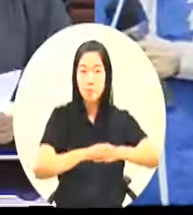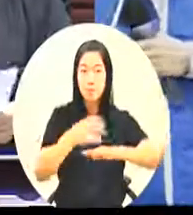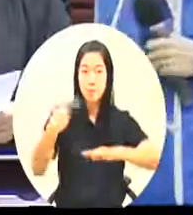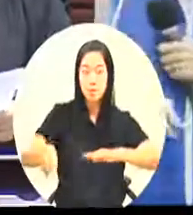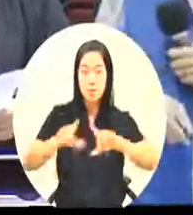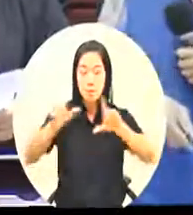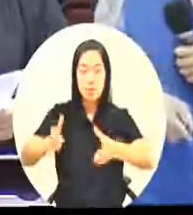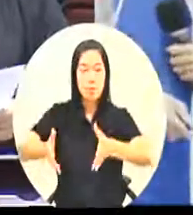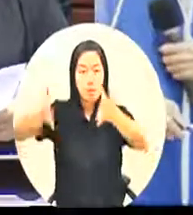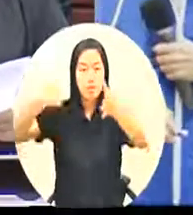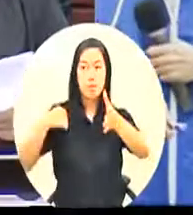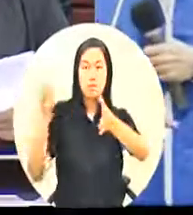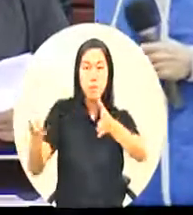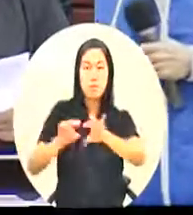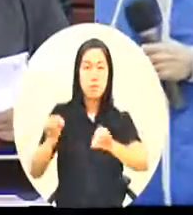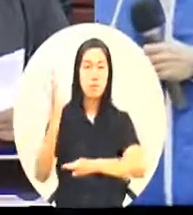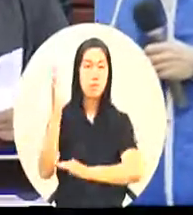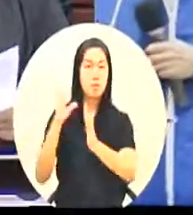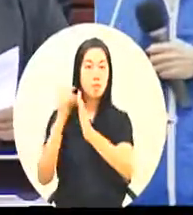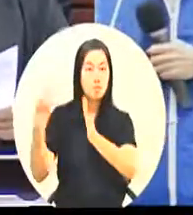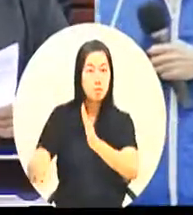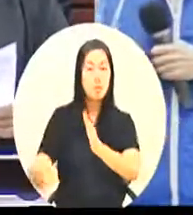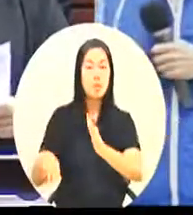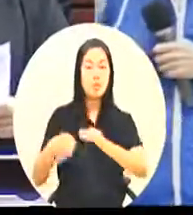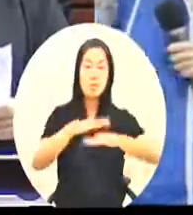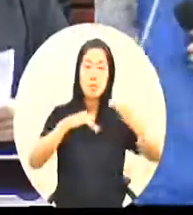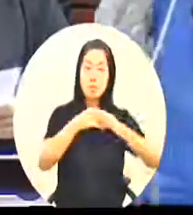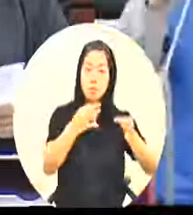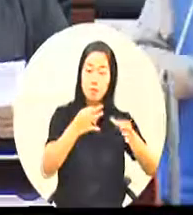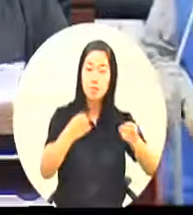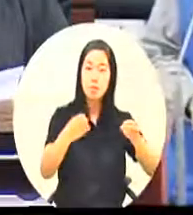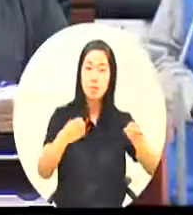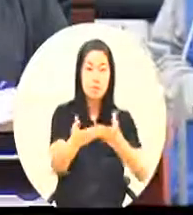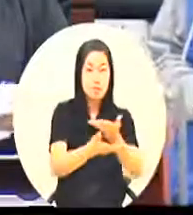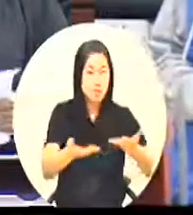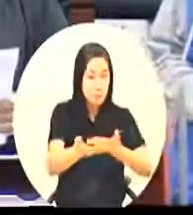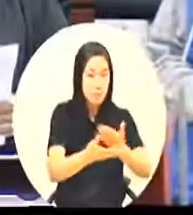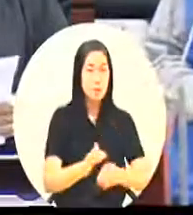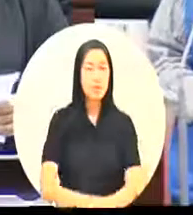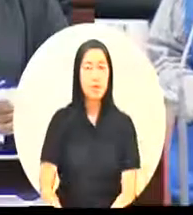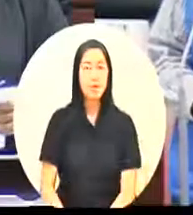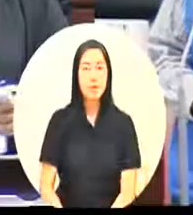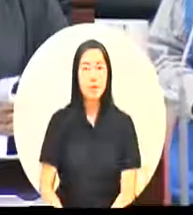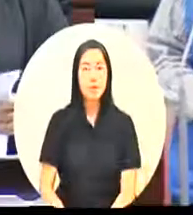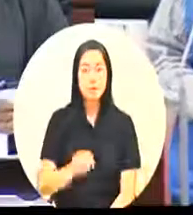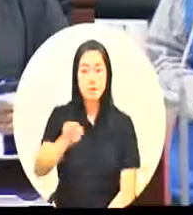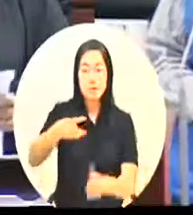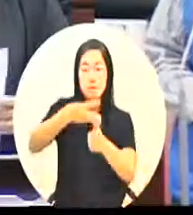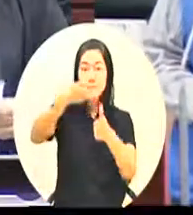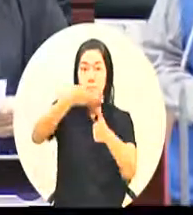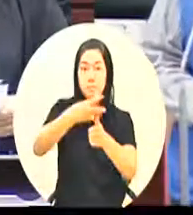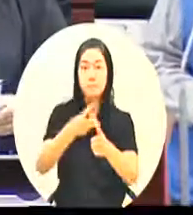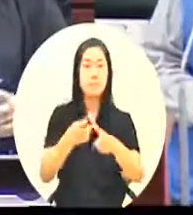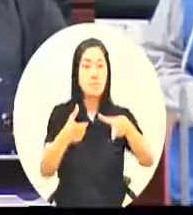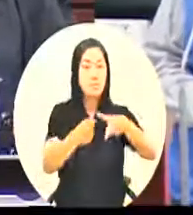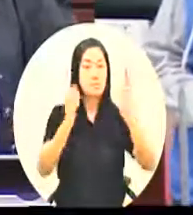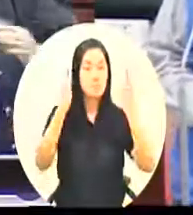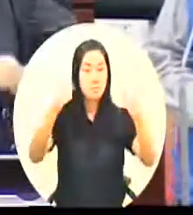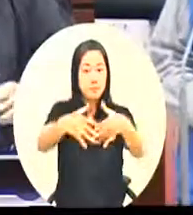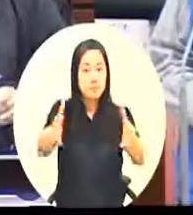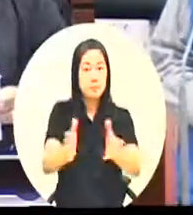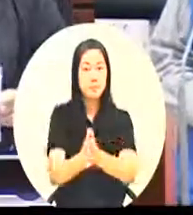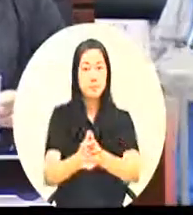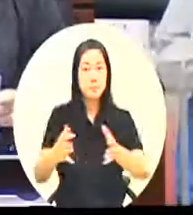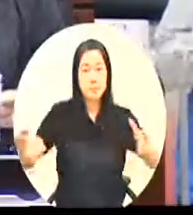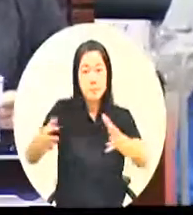会请地震局啊，甲因协商。那我们一定会有第三的公证团体，吼来做